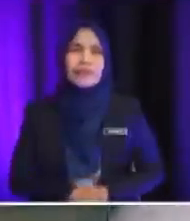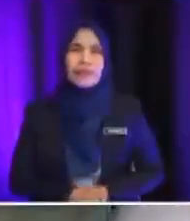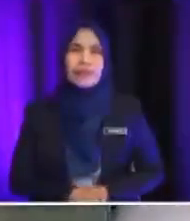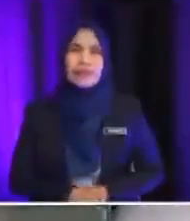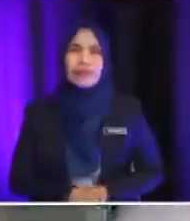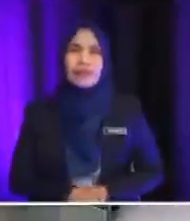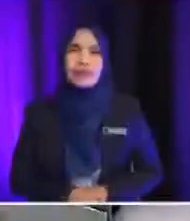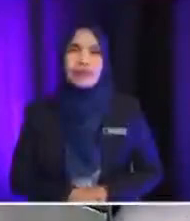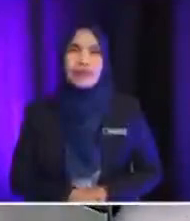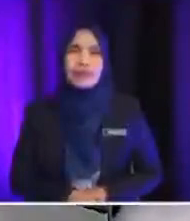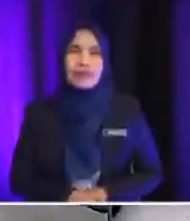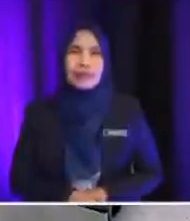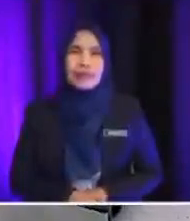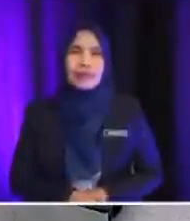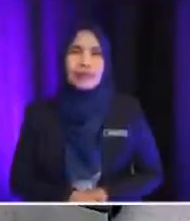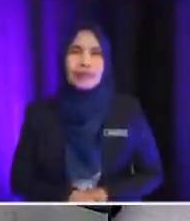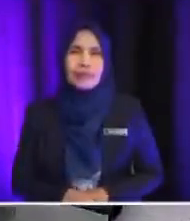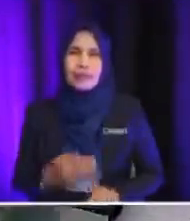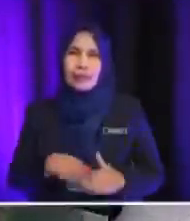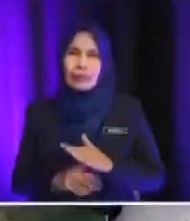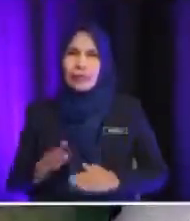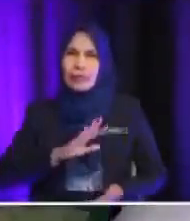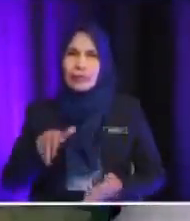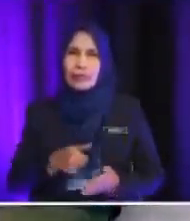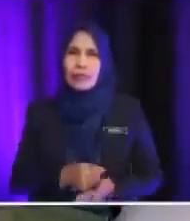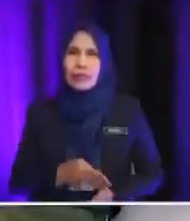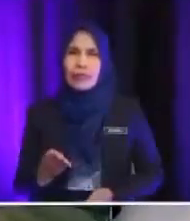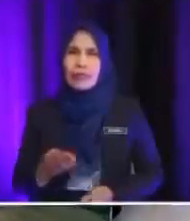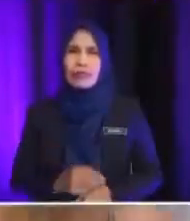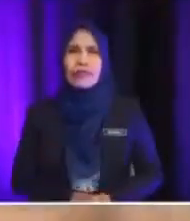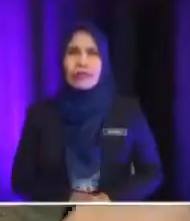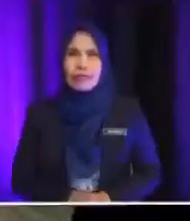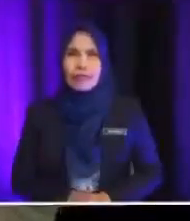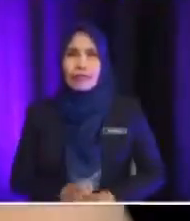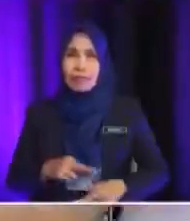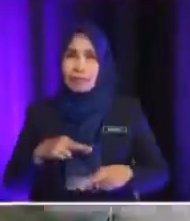Okey. Masuk je semua bahan-bahan. Okey. Kita ada herba campuran. Ya, betul.